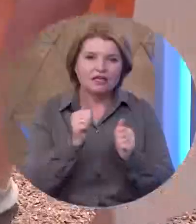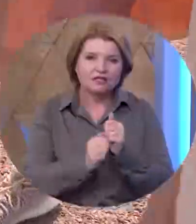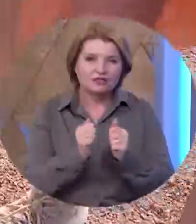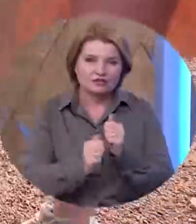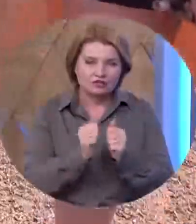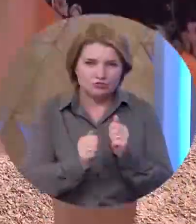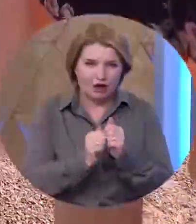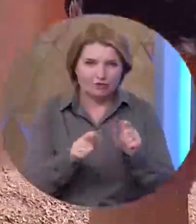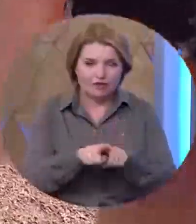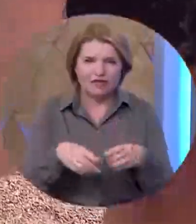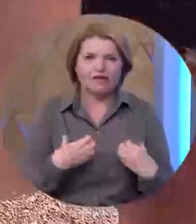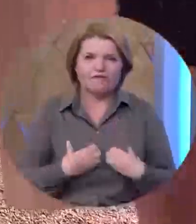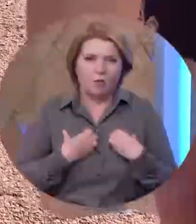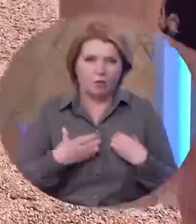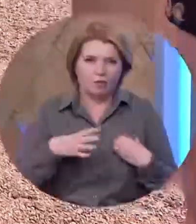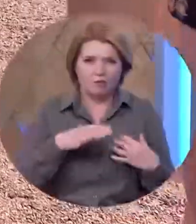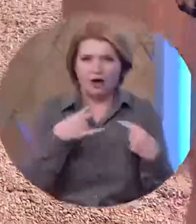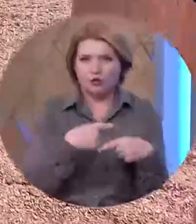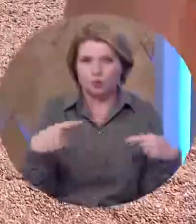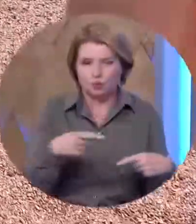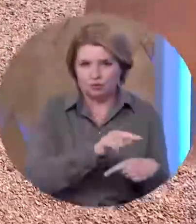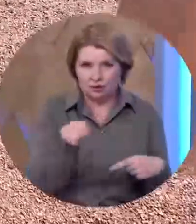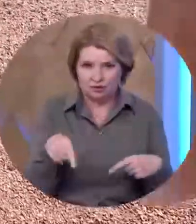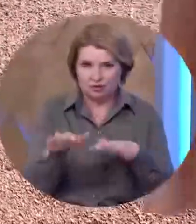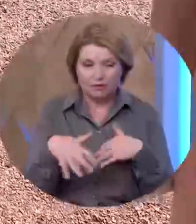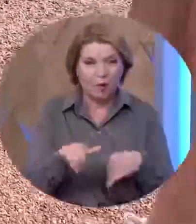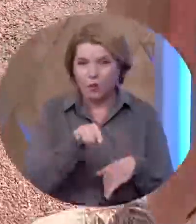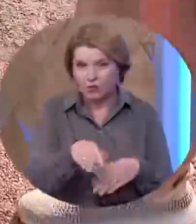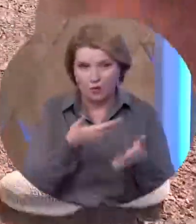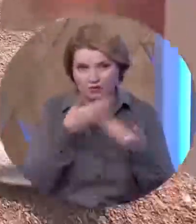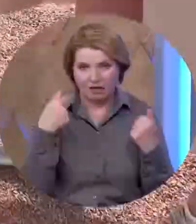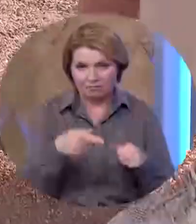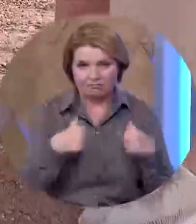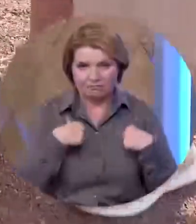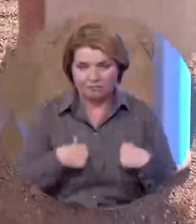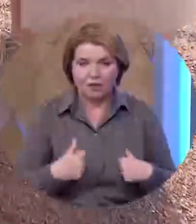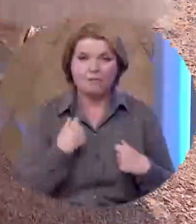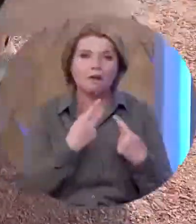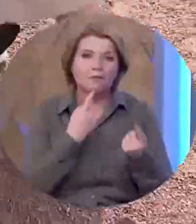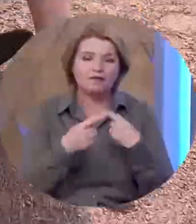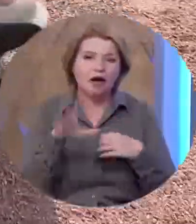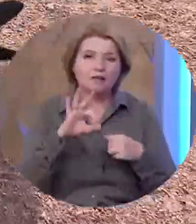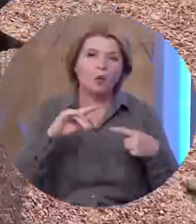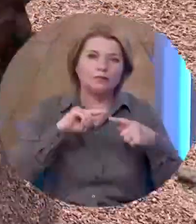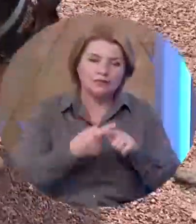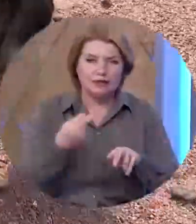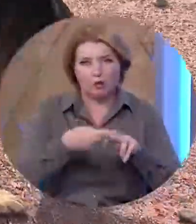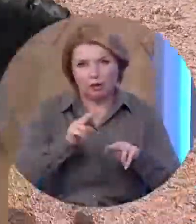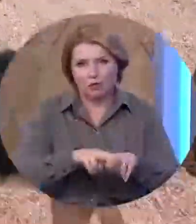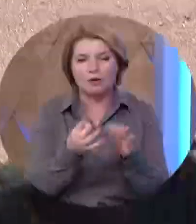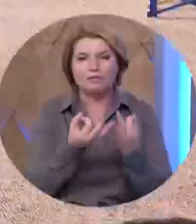которые могут возникать у некоторых собак, но у Руны их нет. Мы поговорим о некоторых технологиях, которые помогут справляться вот с